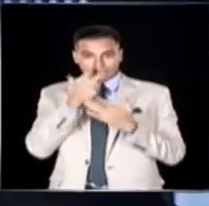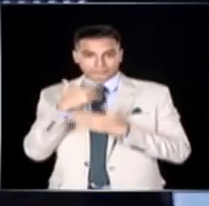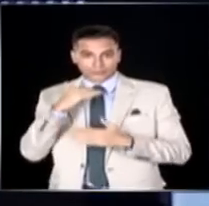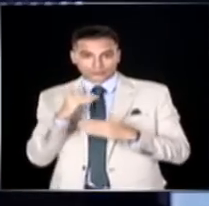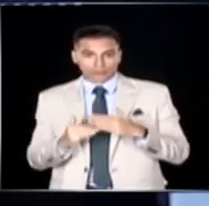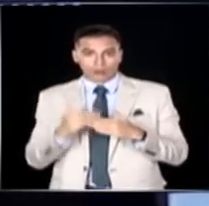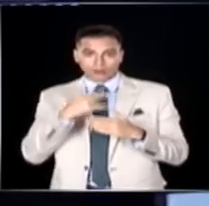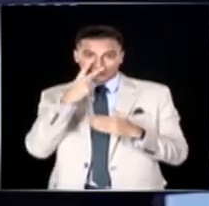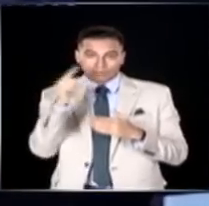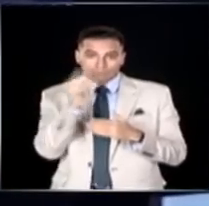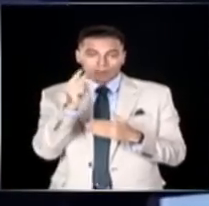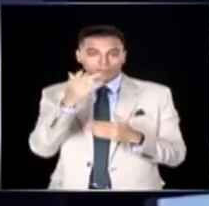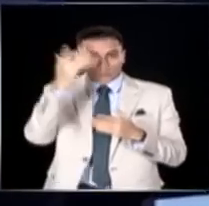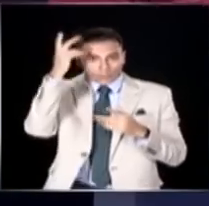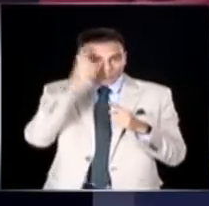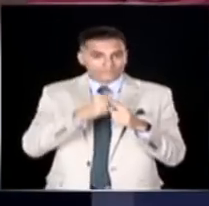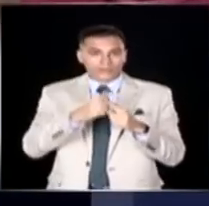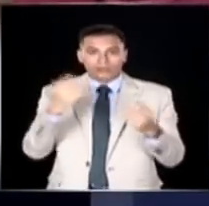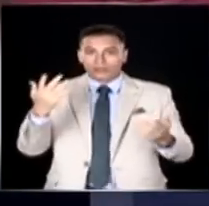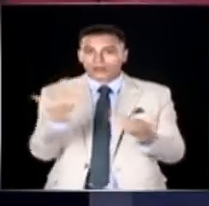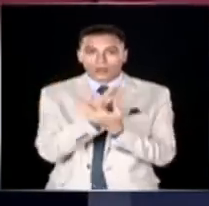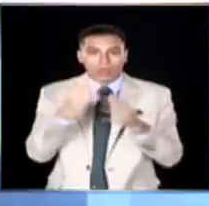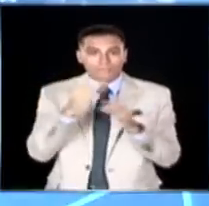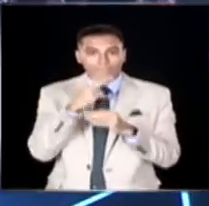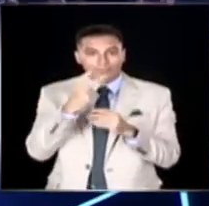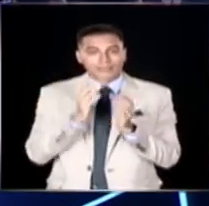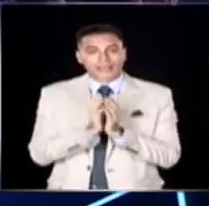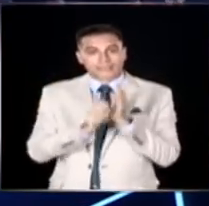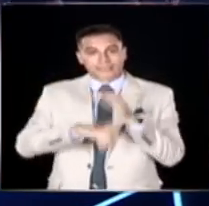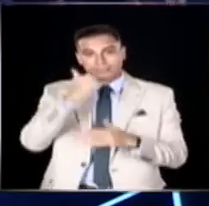حلمي اني اشارك فيه، فضلت ورا حلمي لحد ما حققته، وان شاء الله نرجع بكاس المدن.